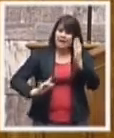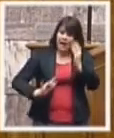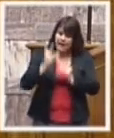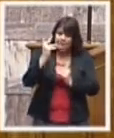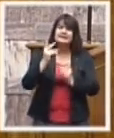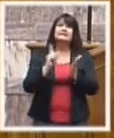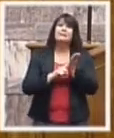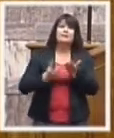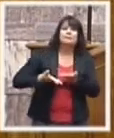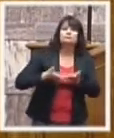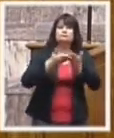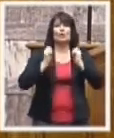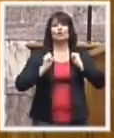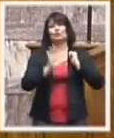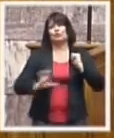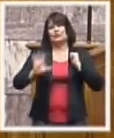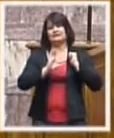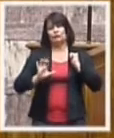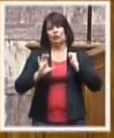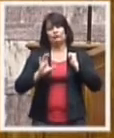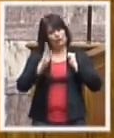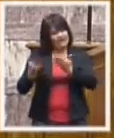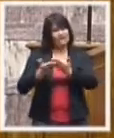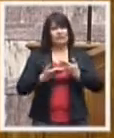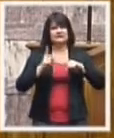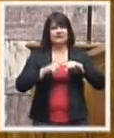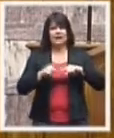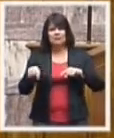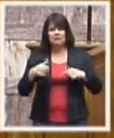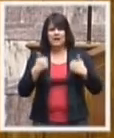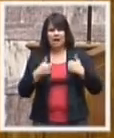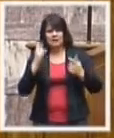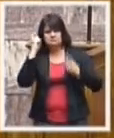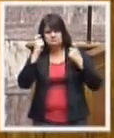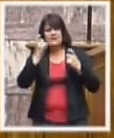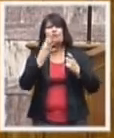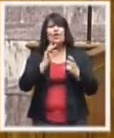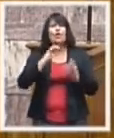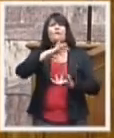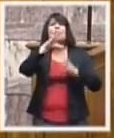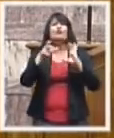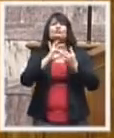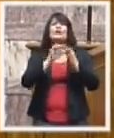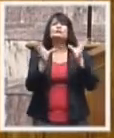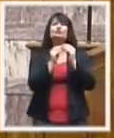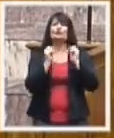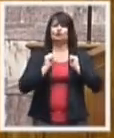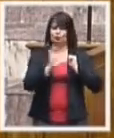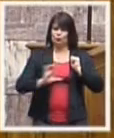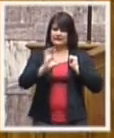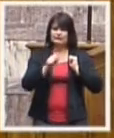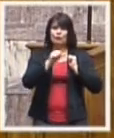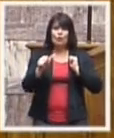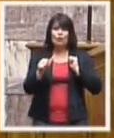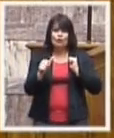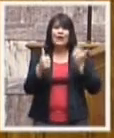τον τουρισμό. Οι σημερινοί νέοι άνθρωποι εύλογα να ρωτιόμαστε γιατί σύμφωνα με τον Παγκόσμιο Οργανισμό Τουρισμού η Ελλάδα κατέχει μόλις